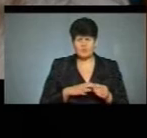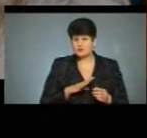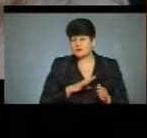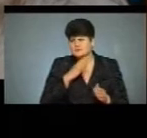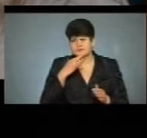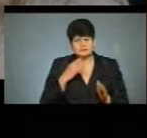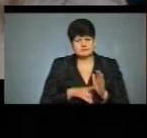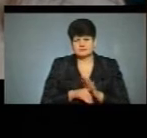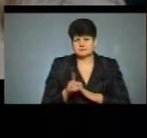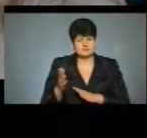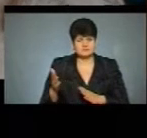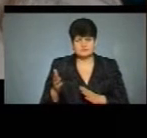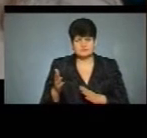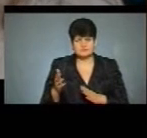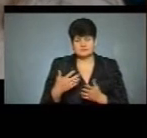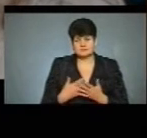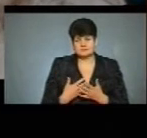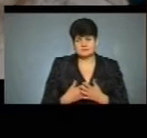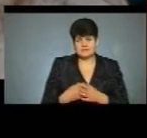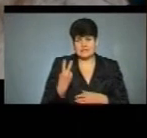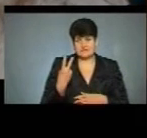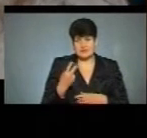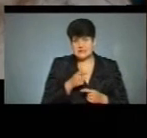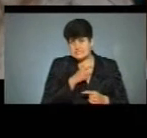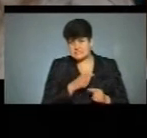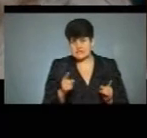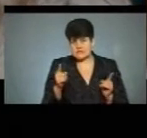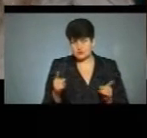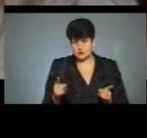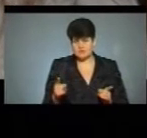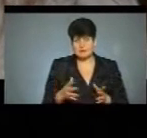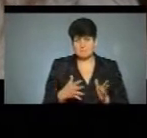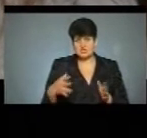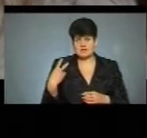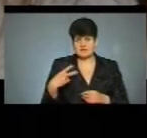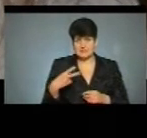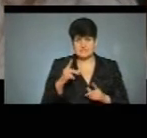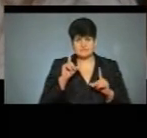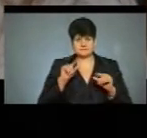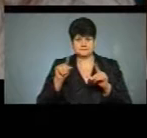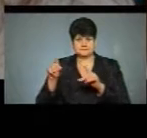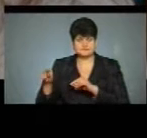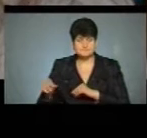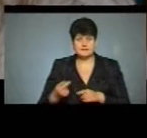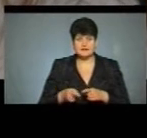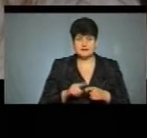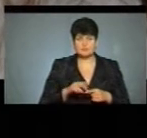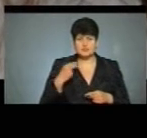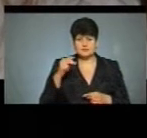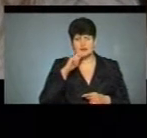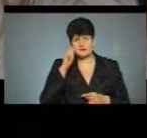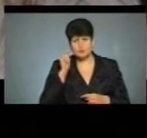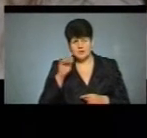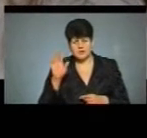Я буквально за два сезони, напевно, стартів більше 20 від'їздила. Це були і чемпіонати